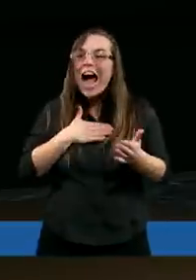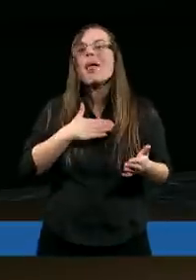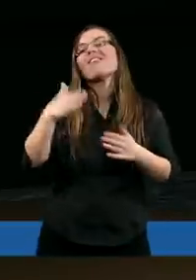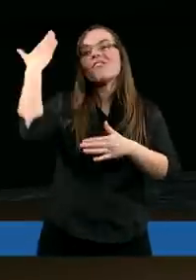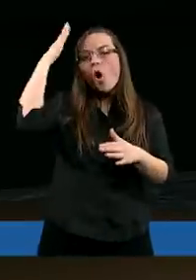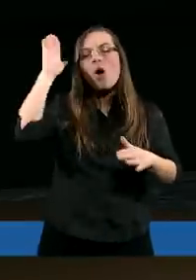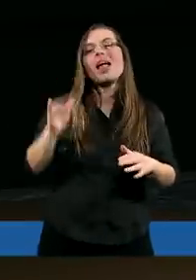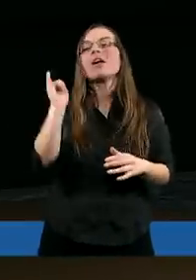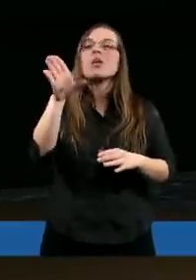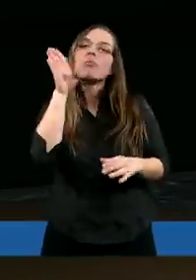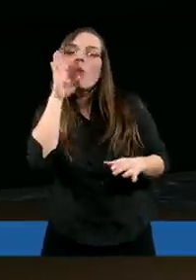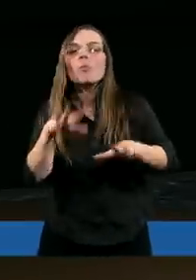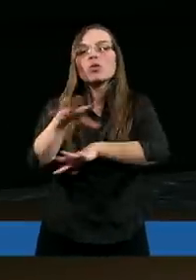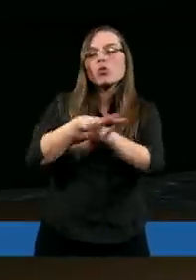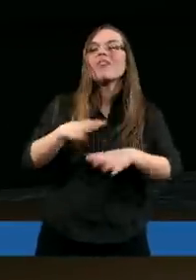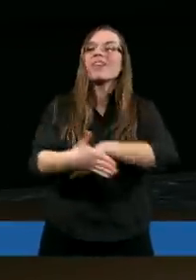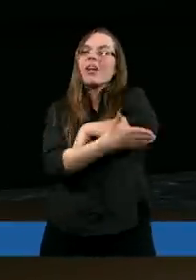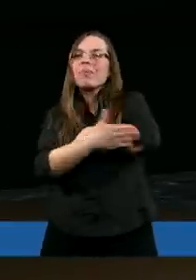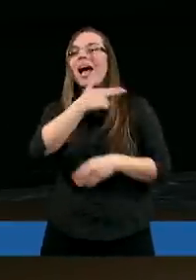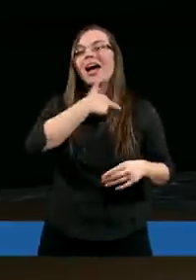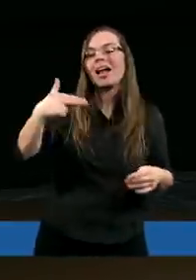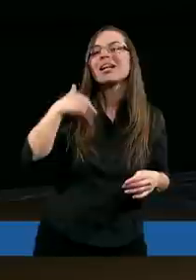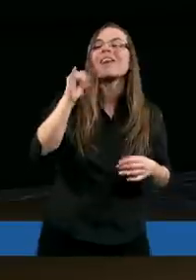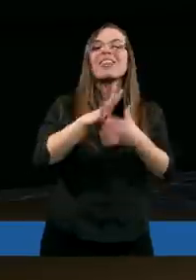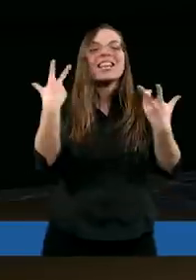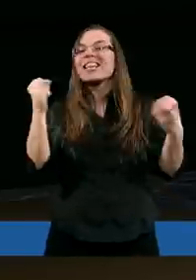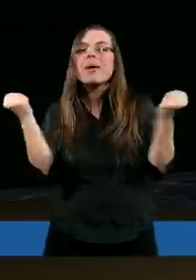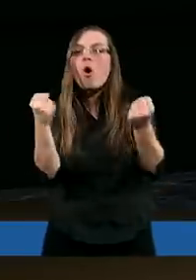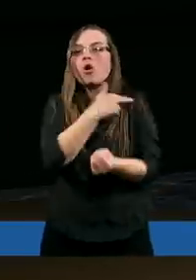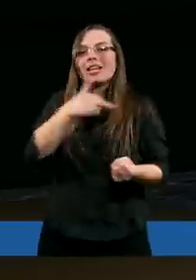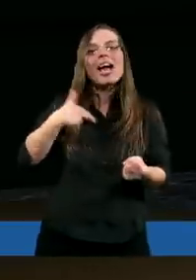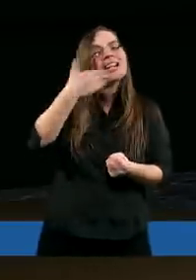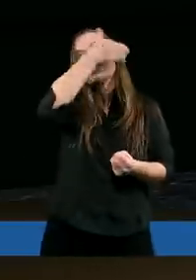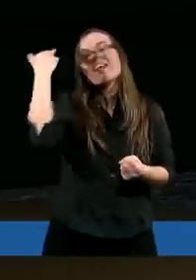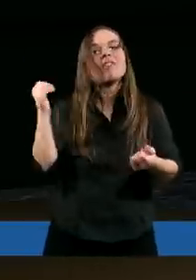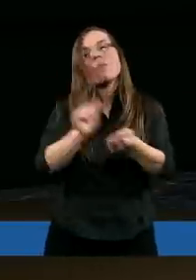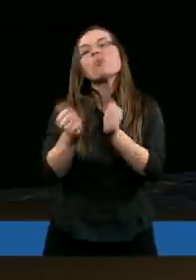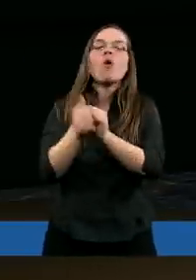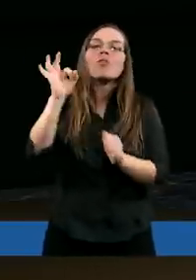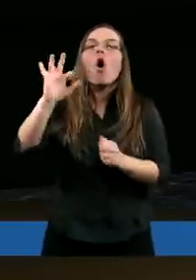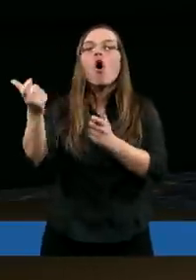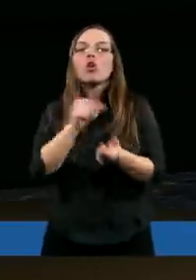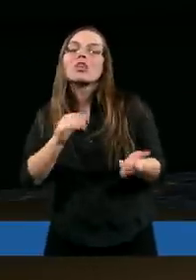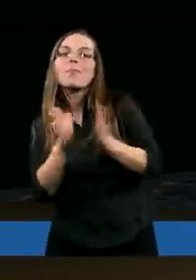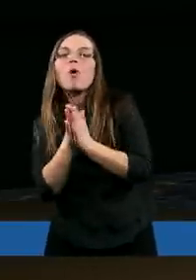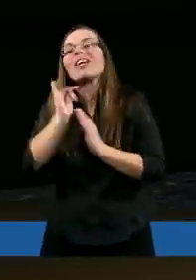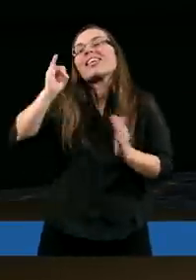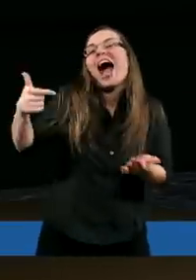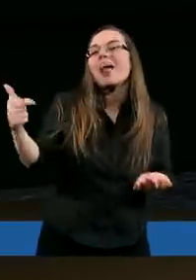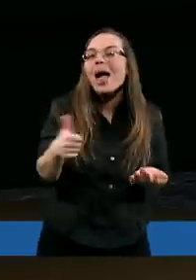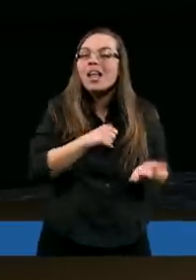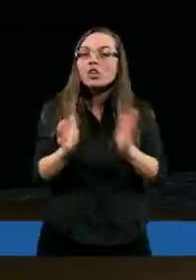Podobnie i duch wspiera nas w niemocy naszej. Nie wiemy bowiem, o co się modlić, jak